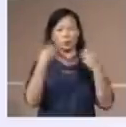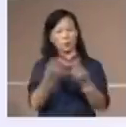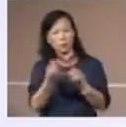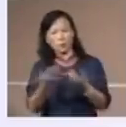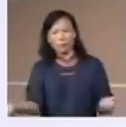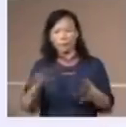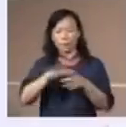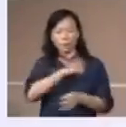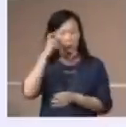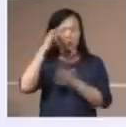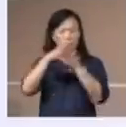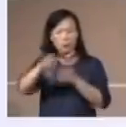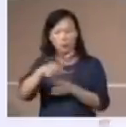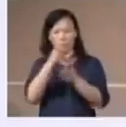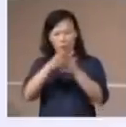觉讲这。